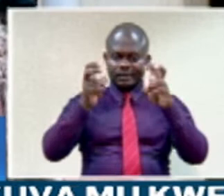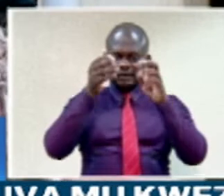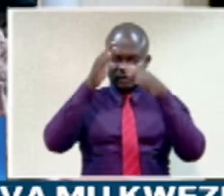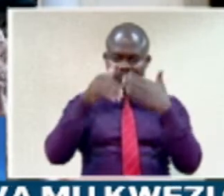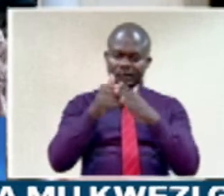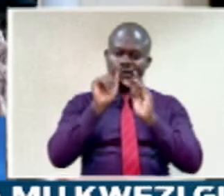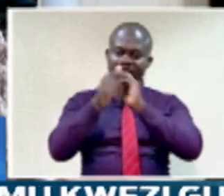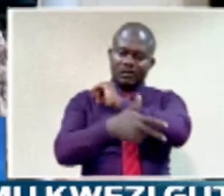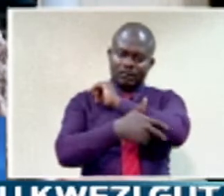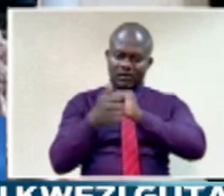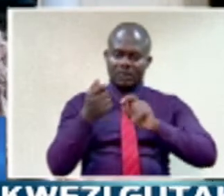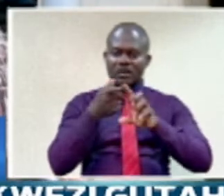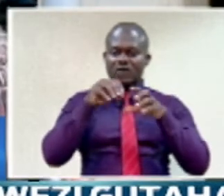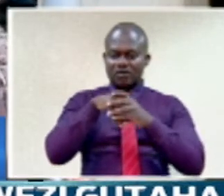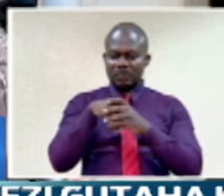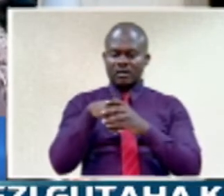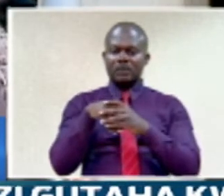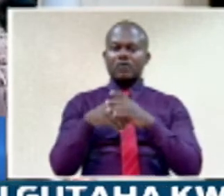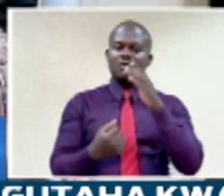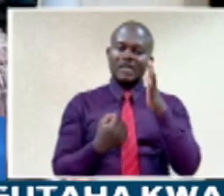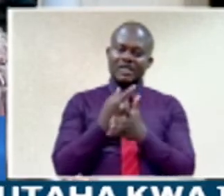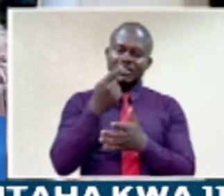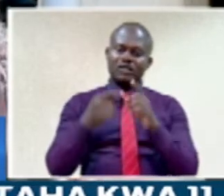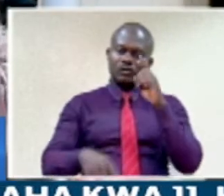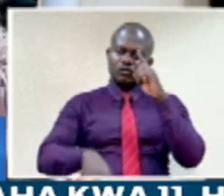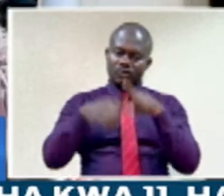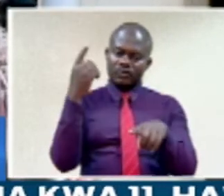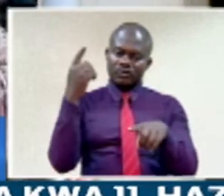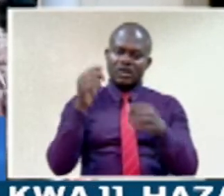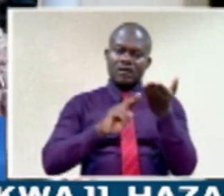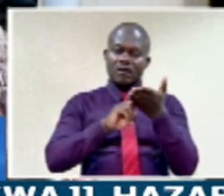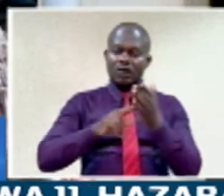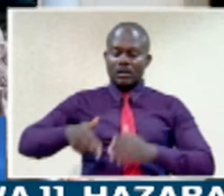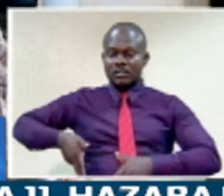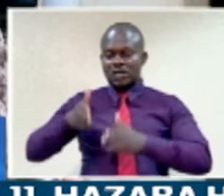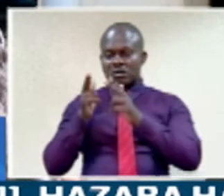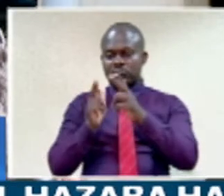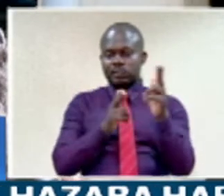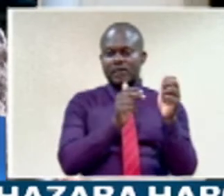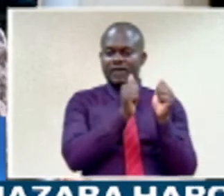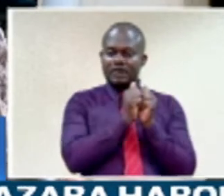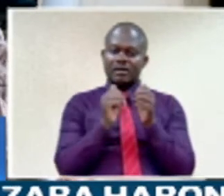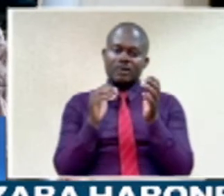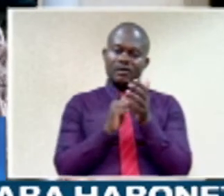umuntu wagiye kwiba byateje urupfu akoresheje